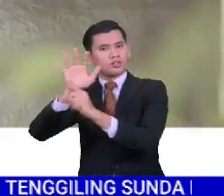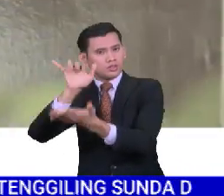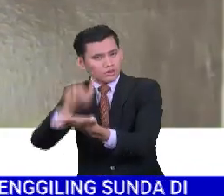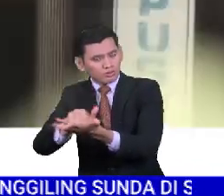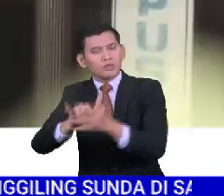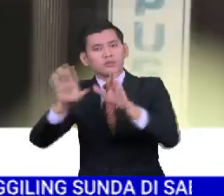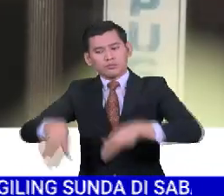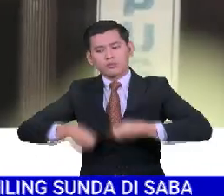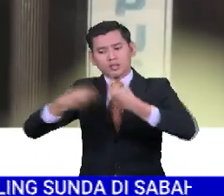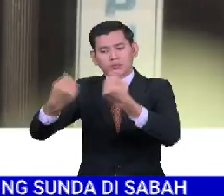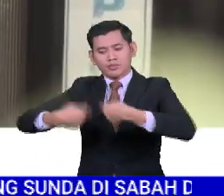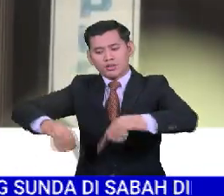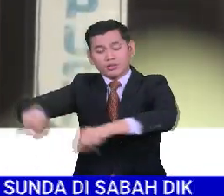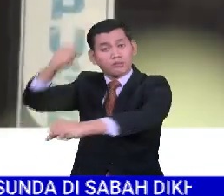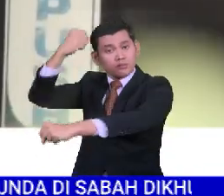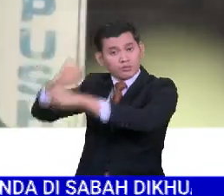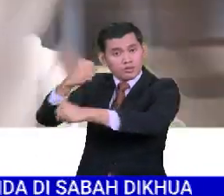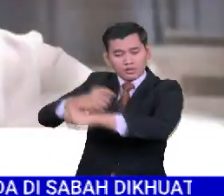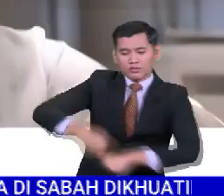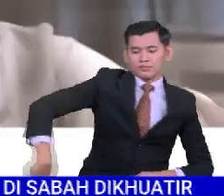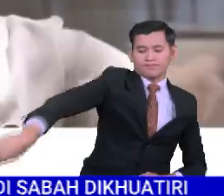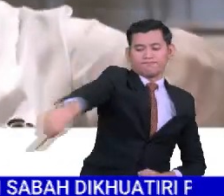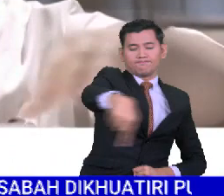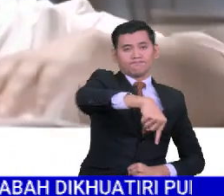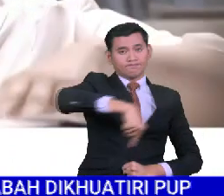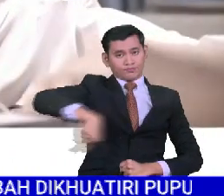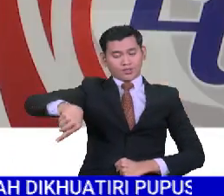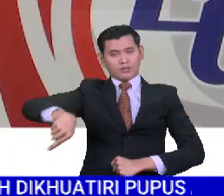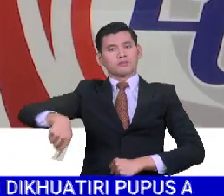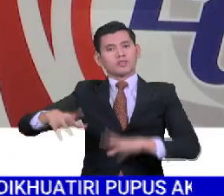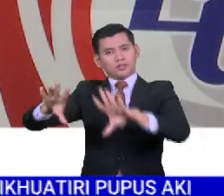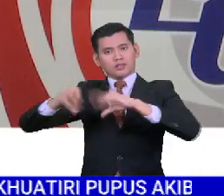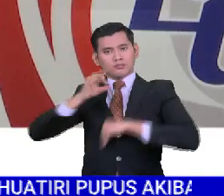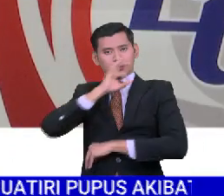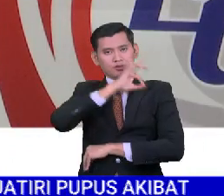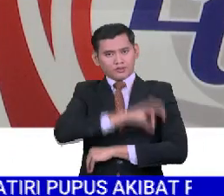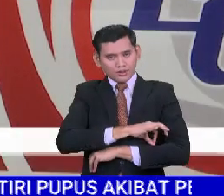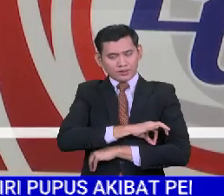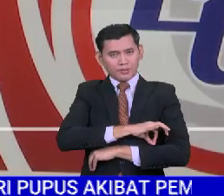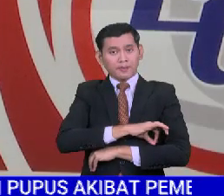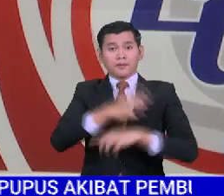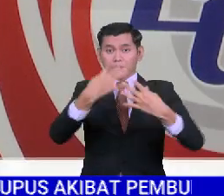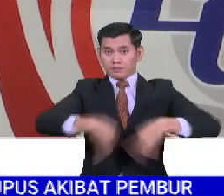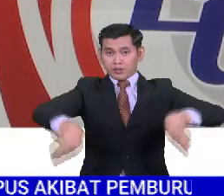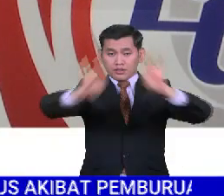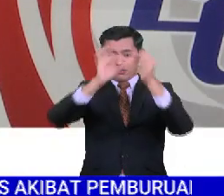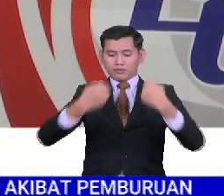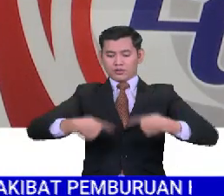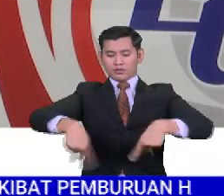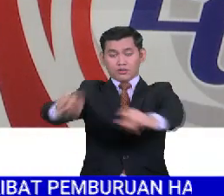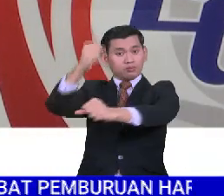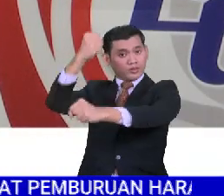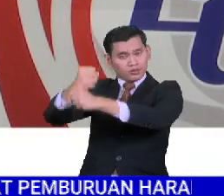jaminan pekerjaan kepada penerima manfaat terlibat. Yang penting adalah marketability lah,